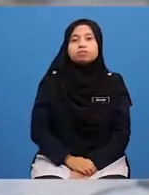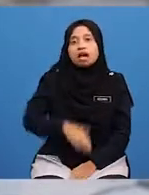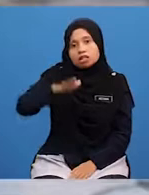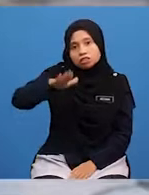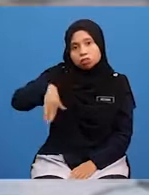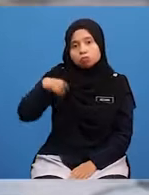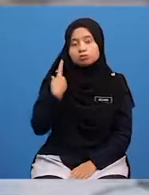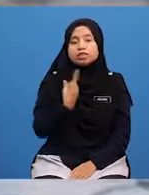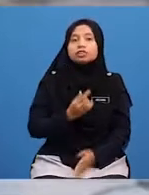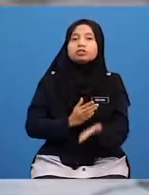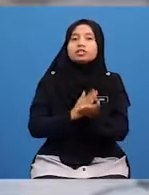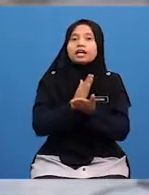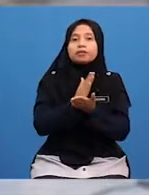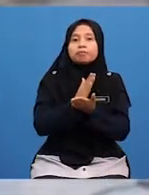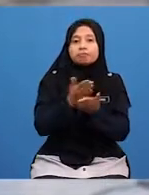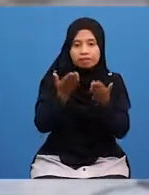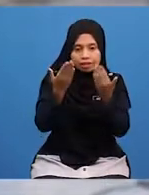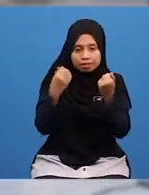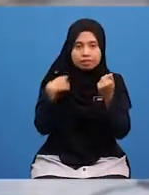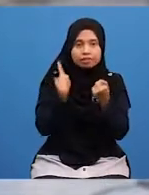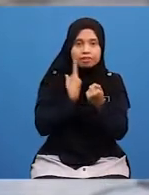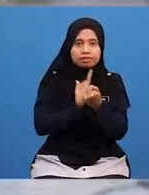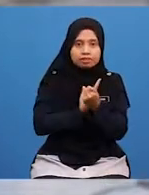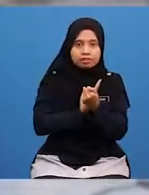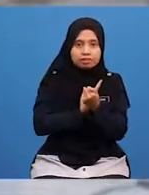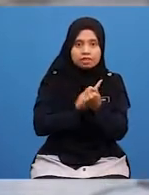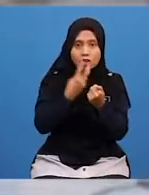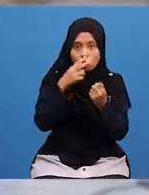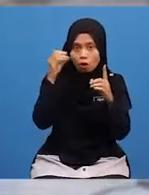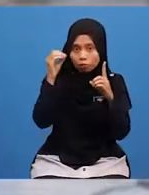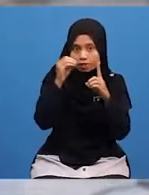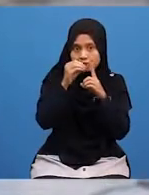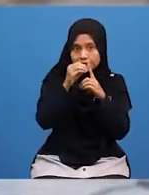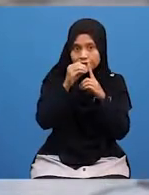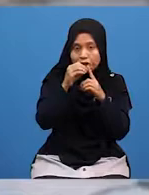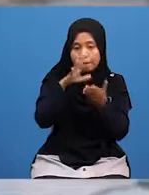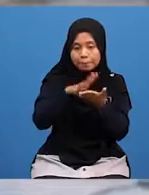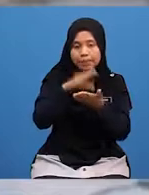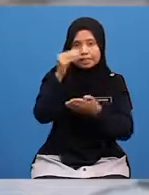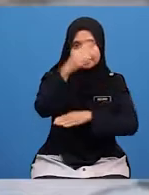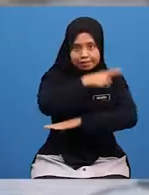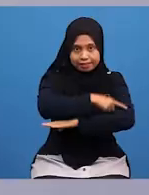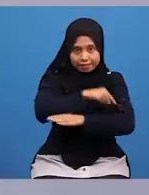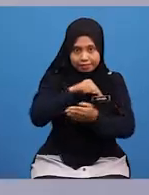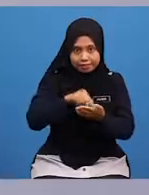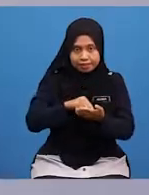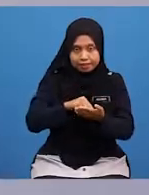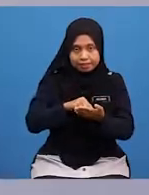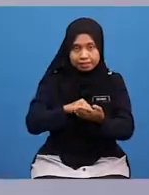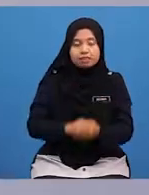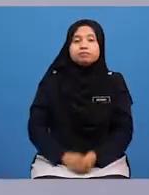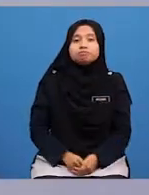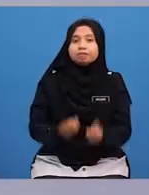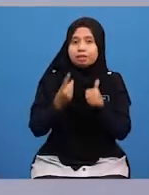Sebelum kita teruskan tajuk kita, mari kita semak dahulu objektif pembelajaran kita pada hari ini.